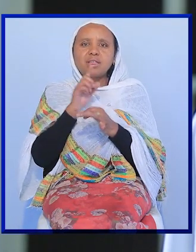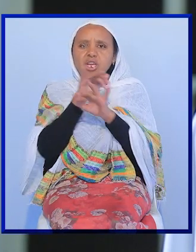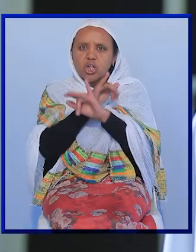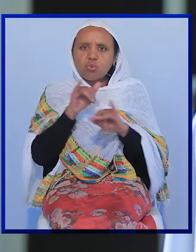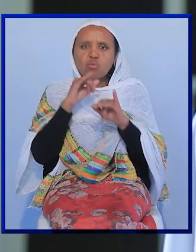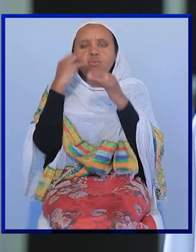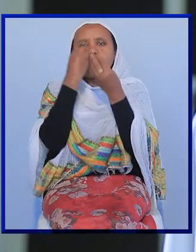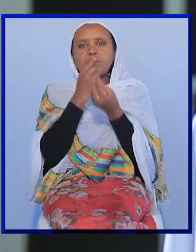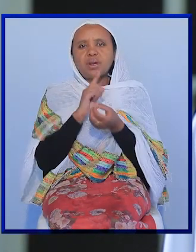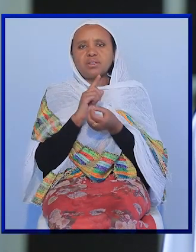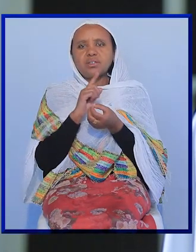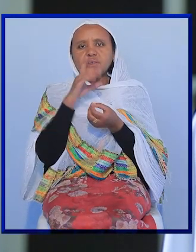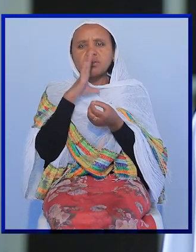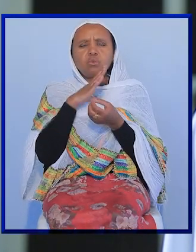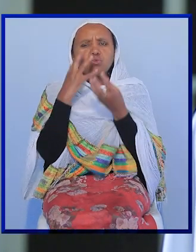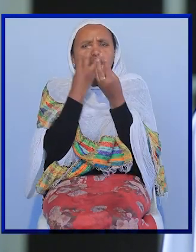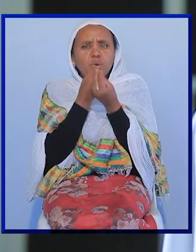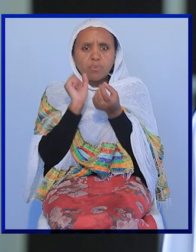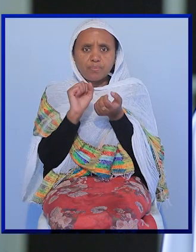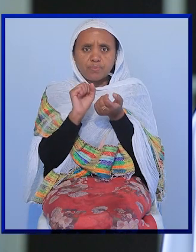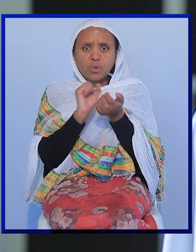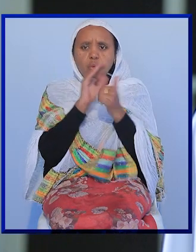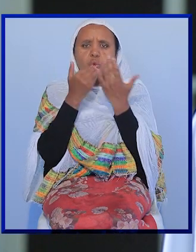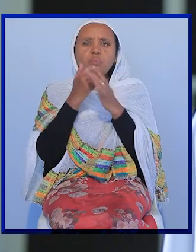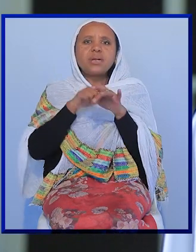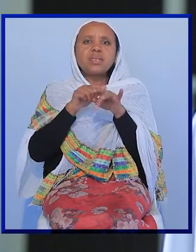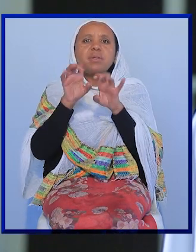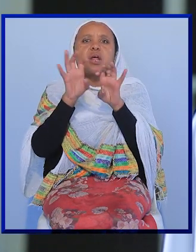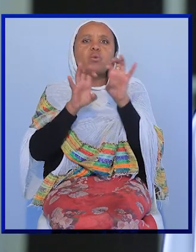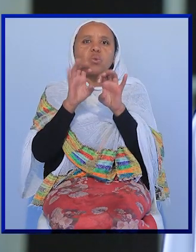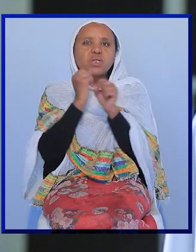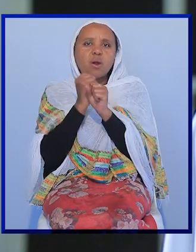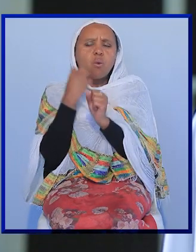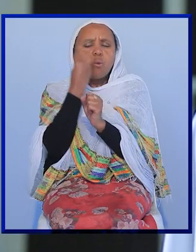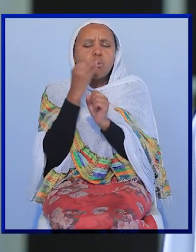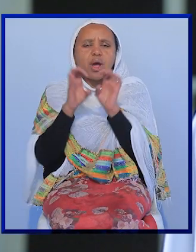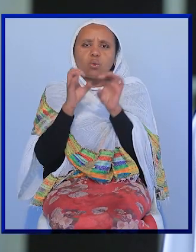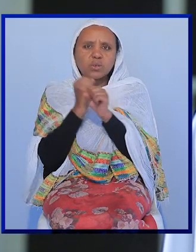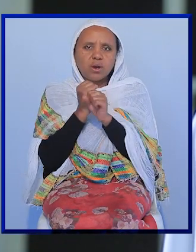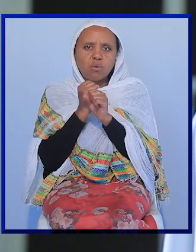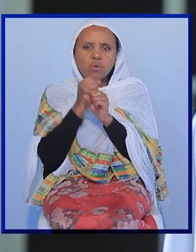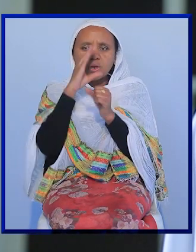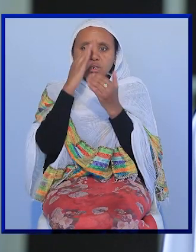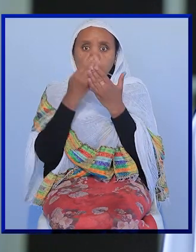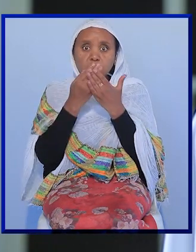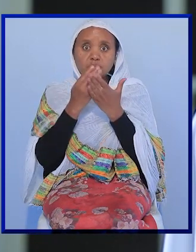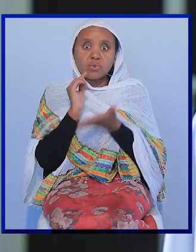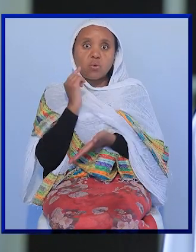ደግሞ ውበት ያላት ናት። ሰዎች ሁሉ ነገርም ሁሉ በጊዜው ምን አድርጎ ሰራው ነው? ውብ አድርጎ። እንዲያውም የሰው ልጅን